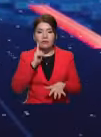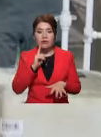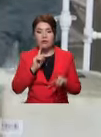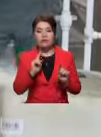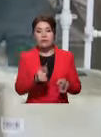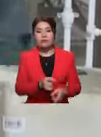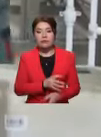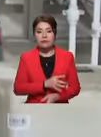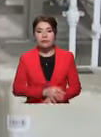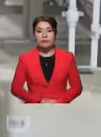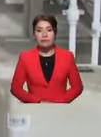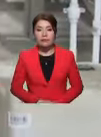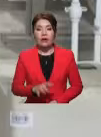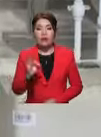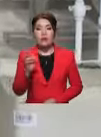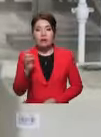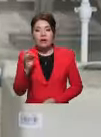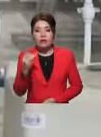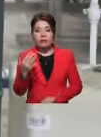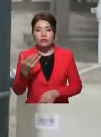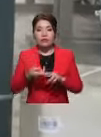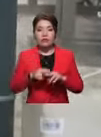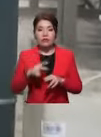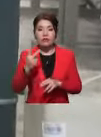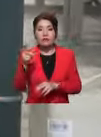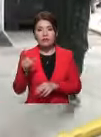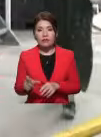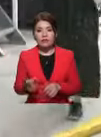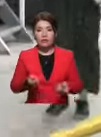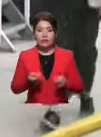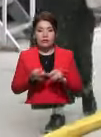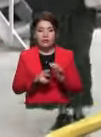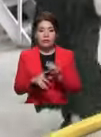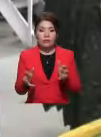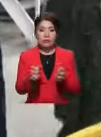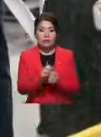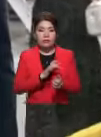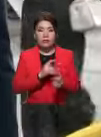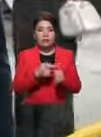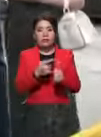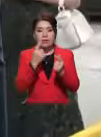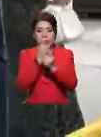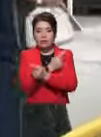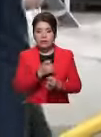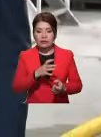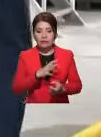алынды. Оразбаевпен бірге тағы екі шенді тергелуде. Прокуратура әзірге олардың есімін жариялаған жоқ. Кейбір